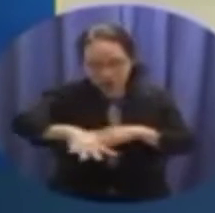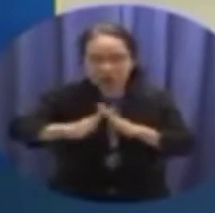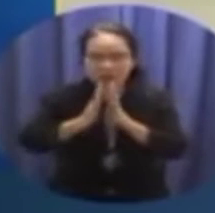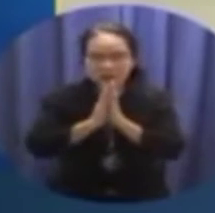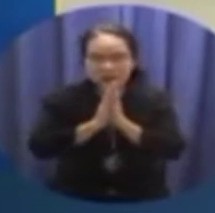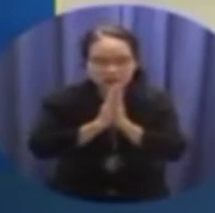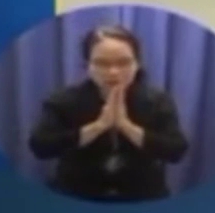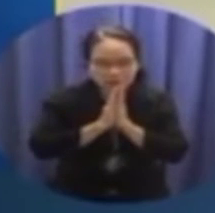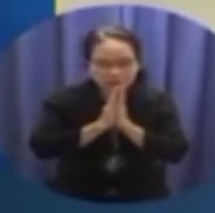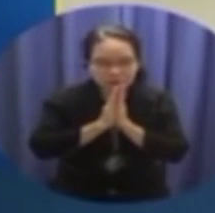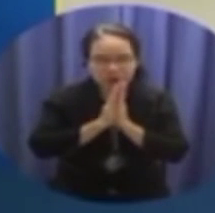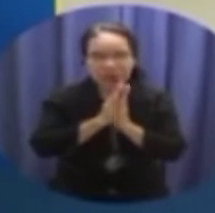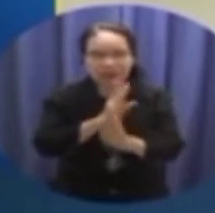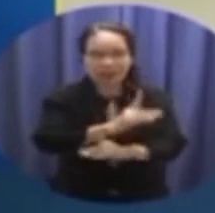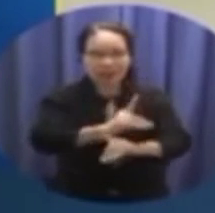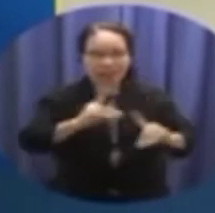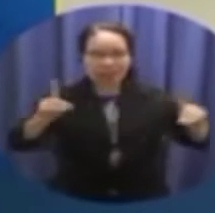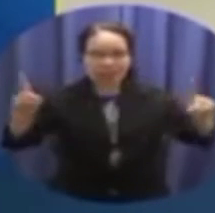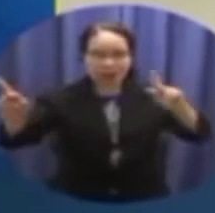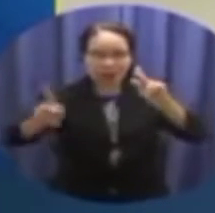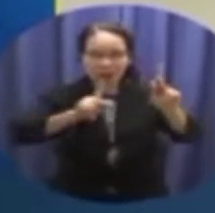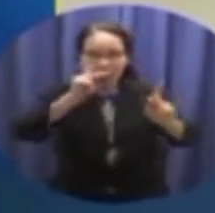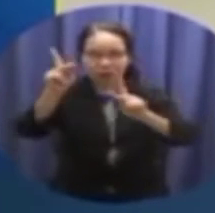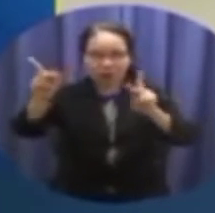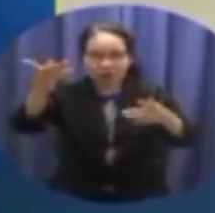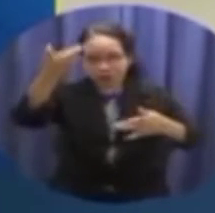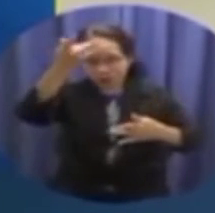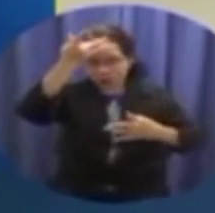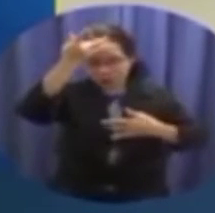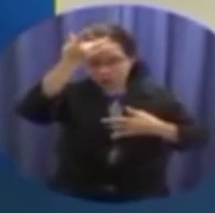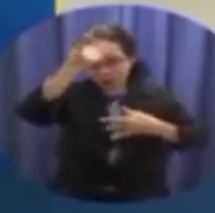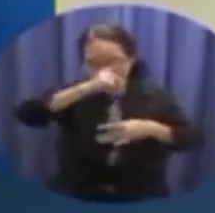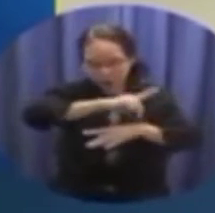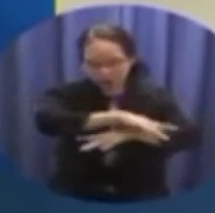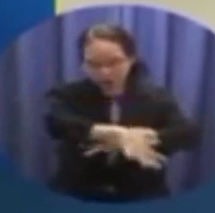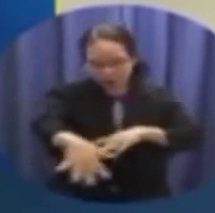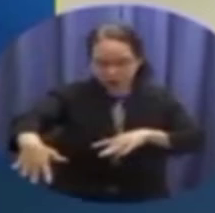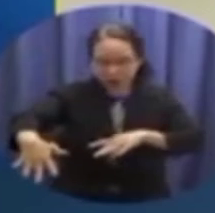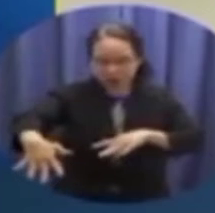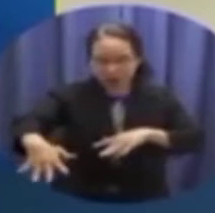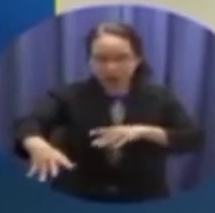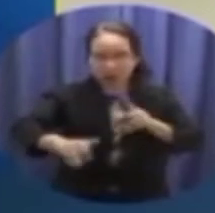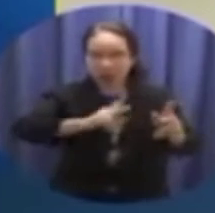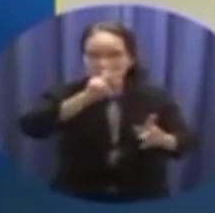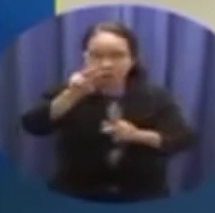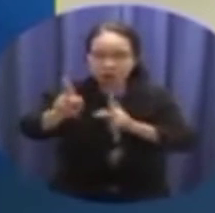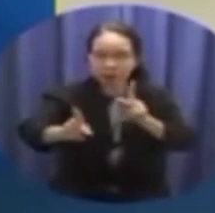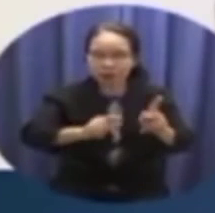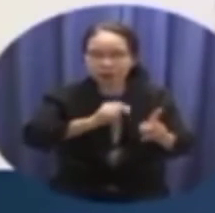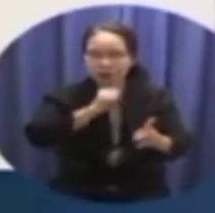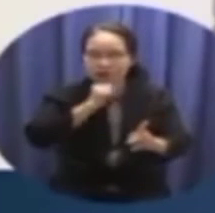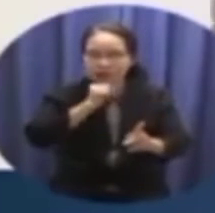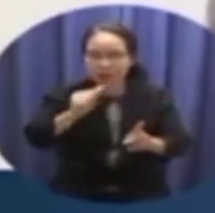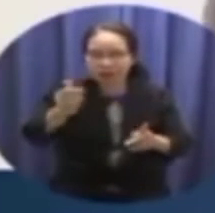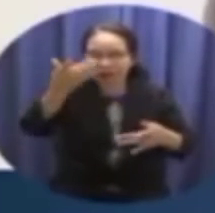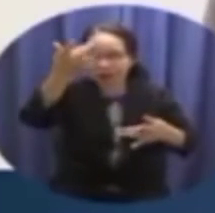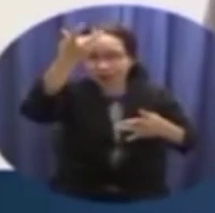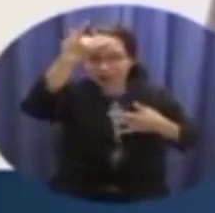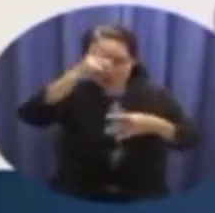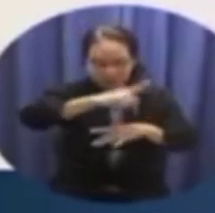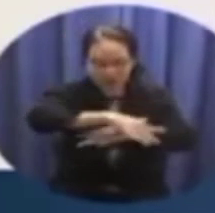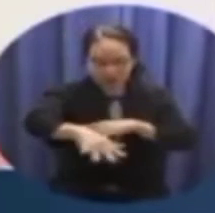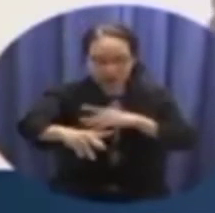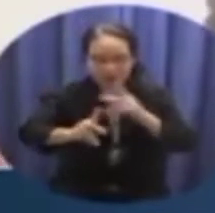Pinananalangin natin maligtas yung mga tao sa salot. Yung mga taong hindi naman dapat